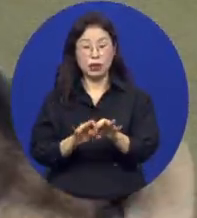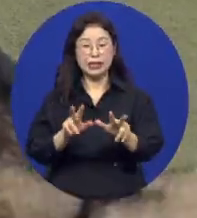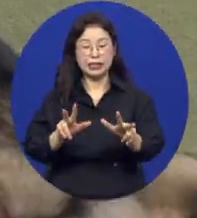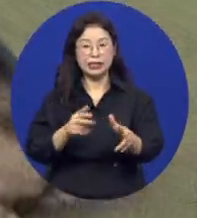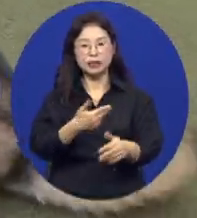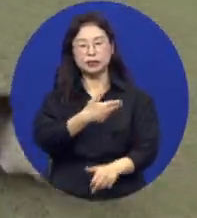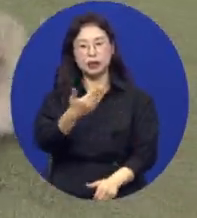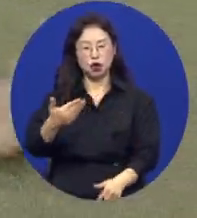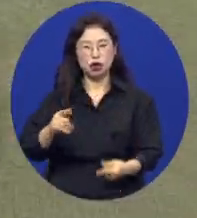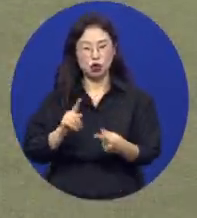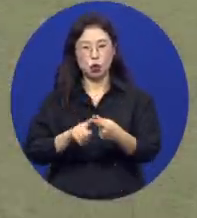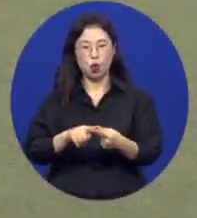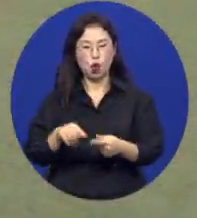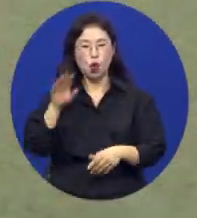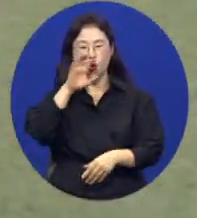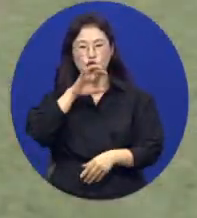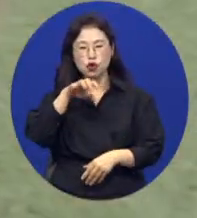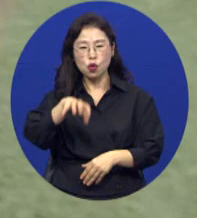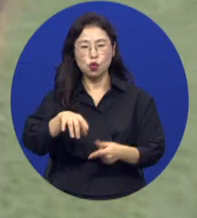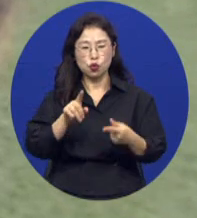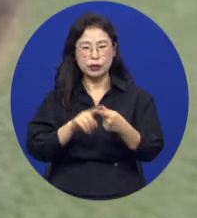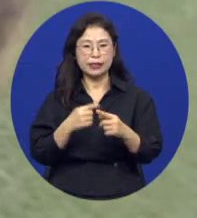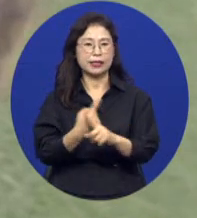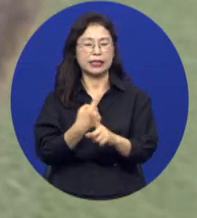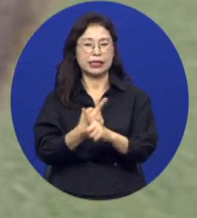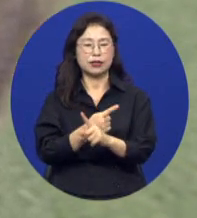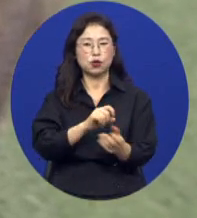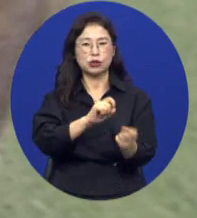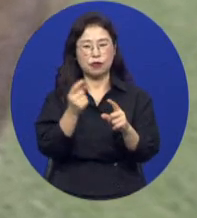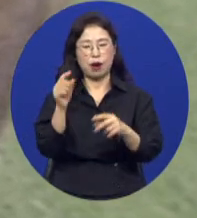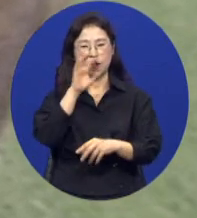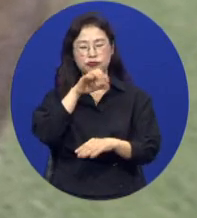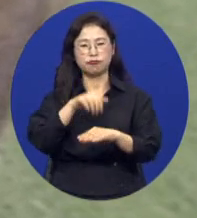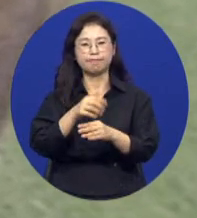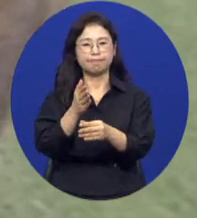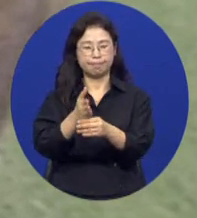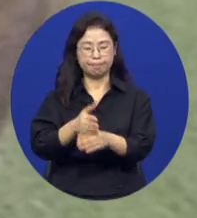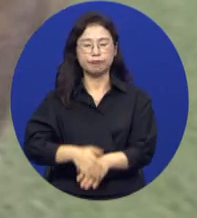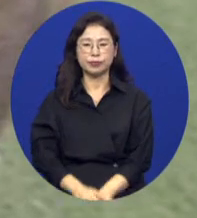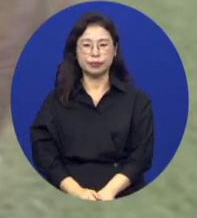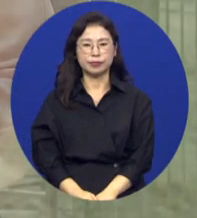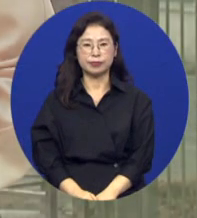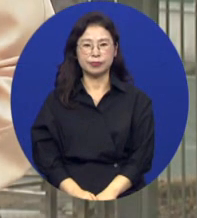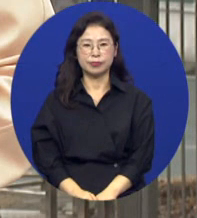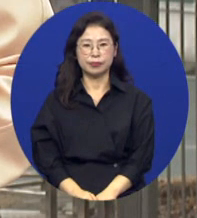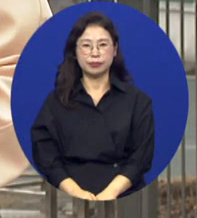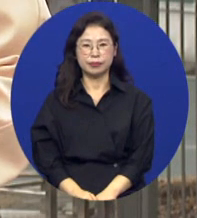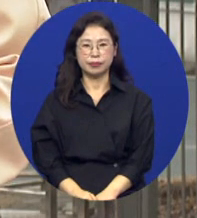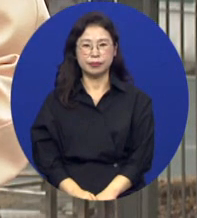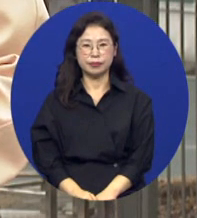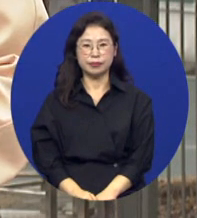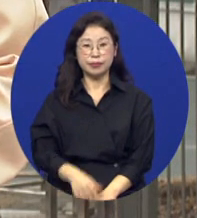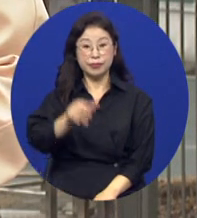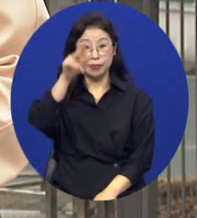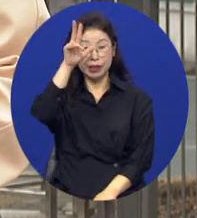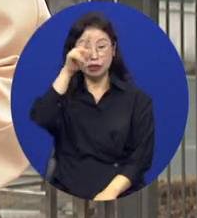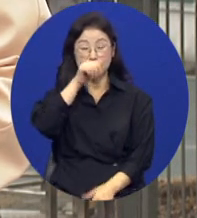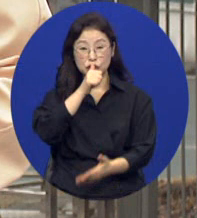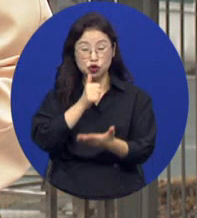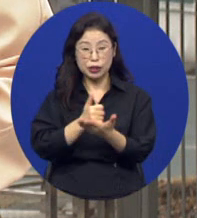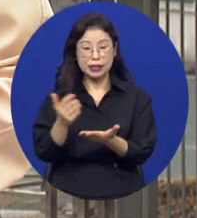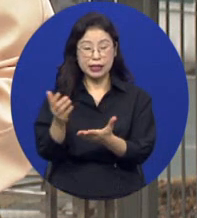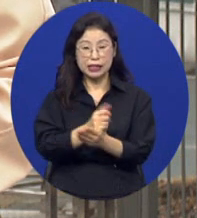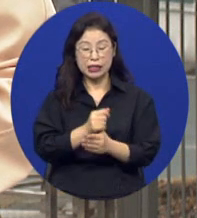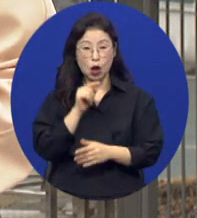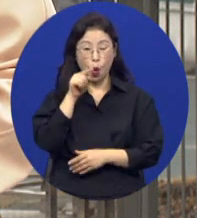현재 경기도의 한 애견 훈련소에서 트라우마 치료 등 재활 훈련을 받고 있습니다 경찰은 피의자가